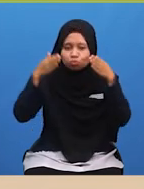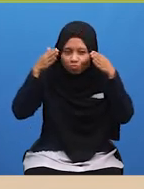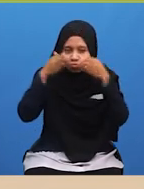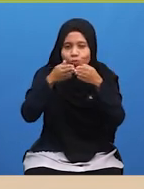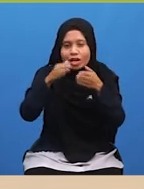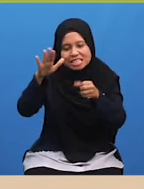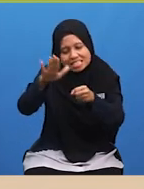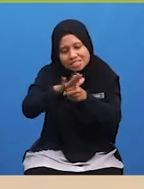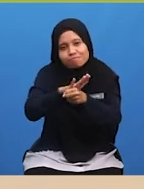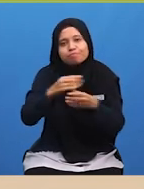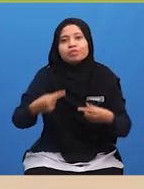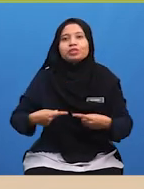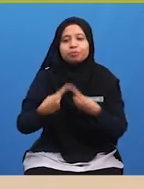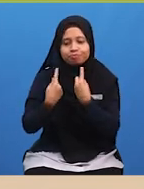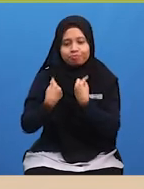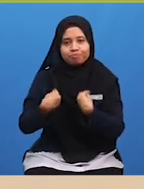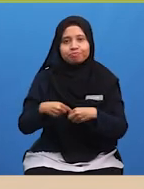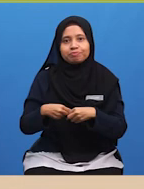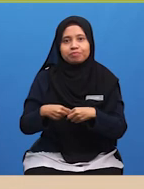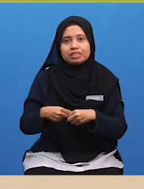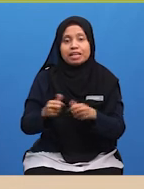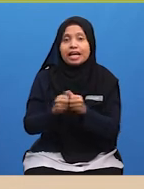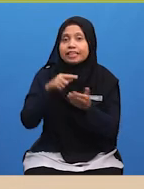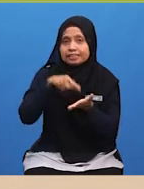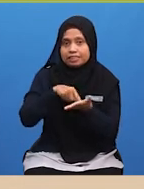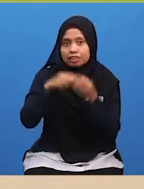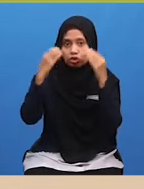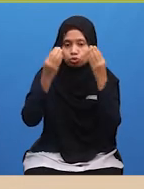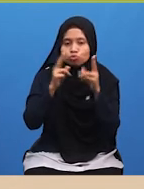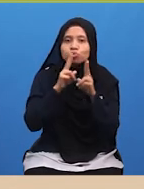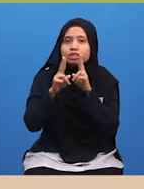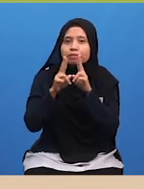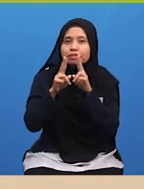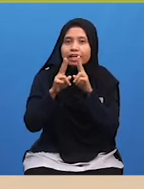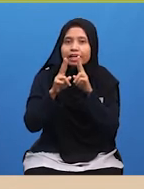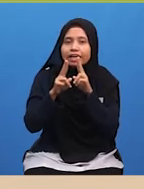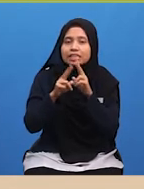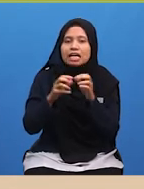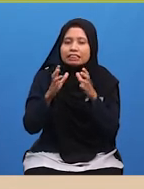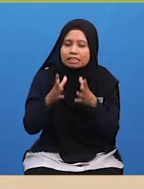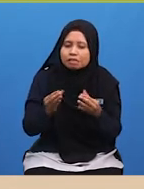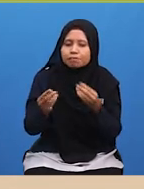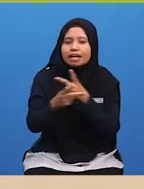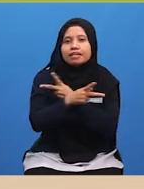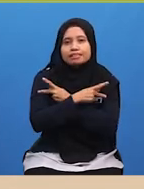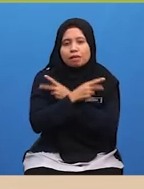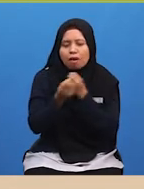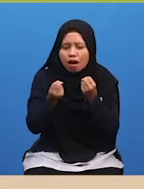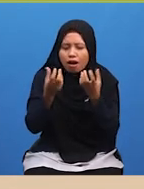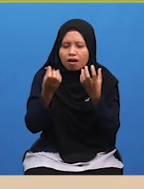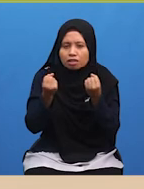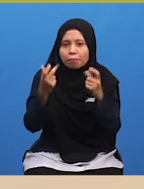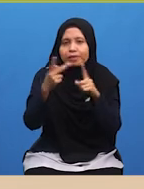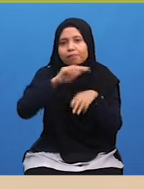tumpuan sepenuh hati. Dengan ini, cikgu mengucapkan ribuan terima kasih